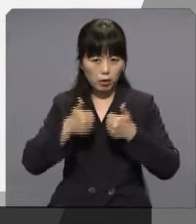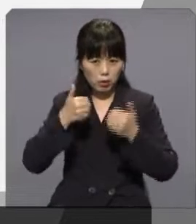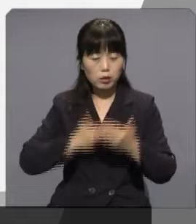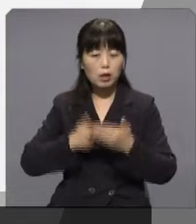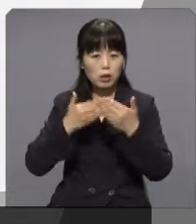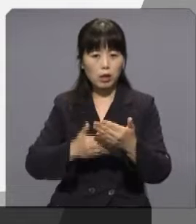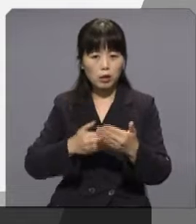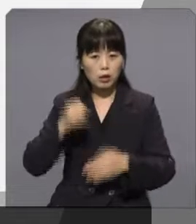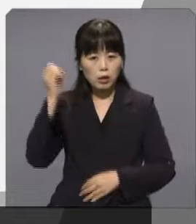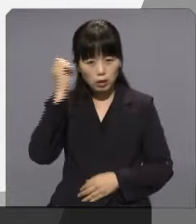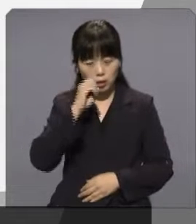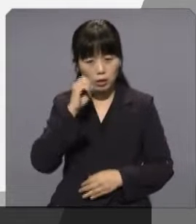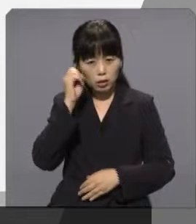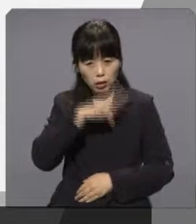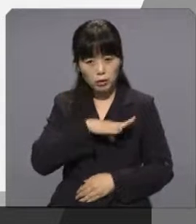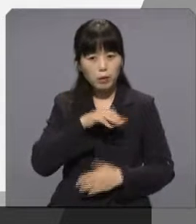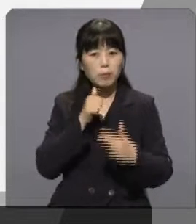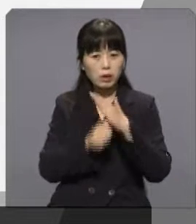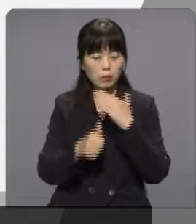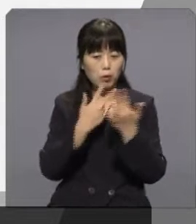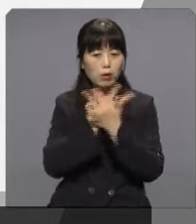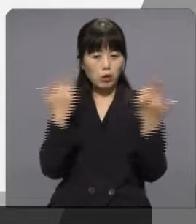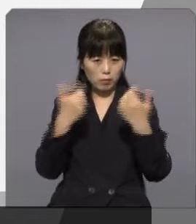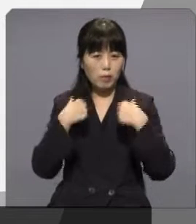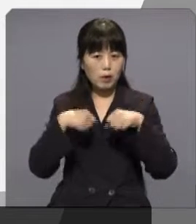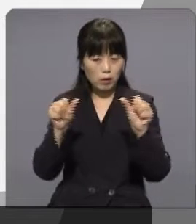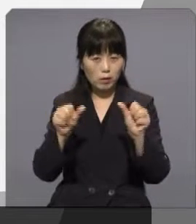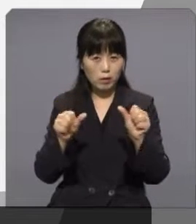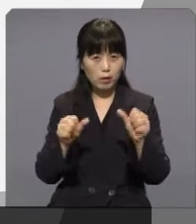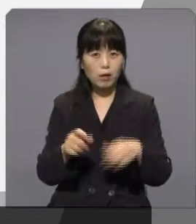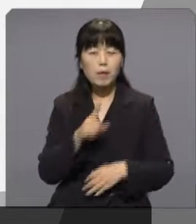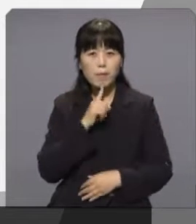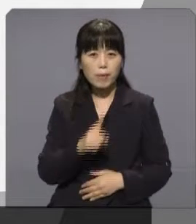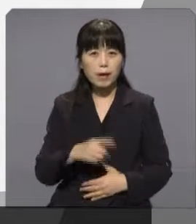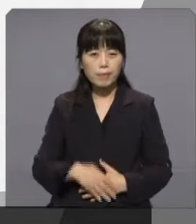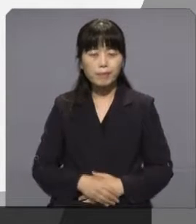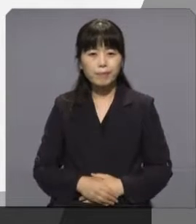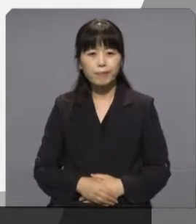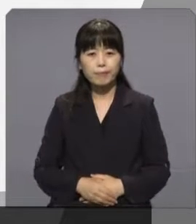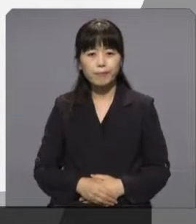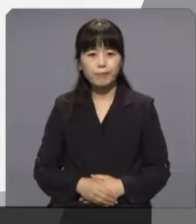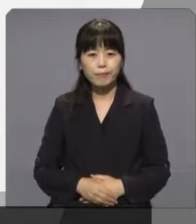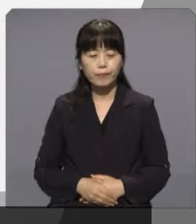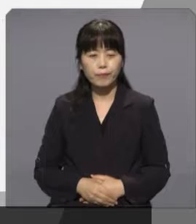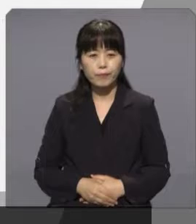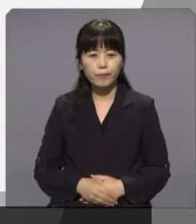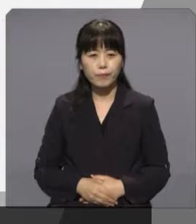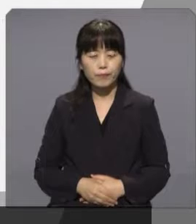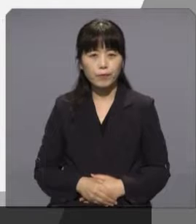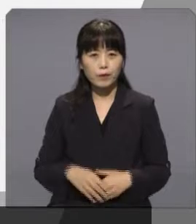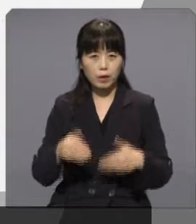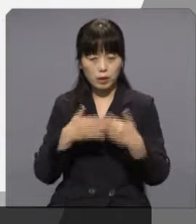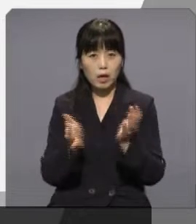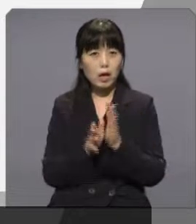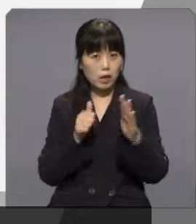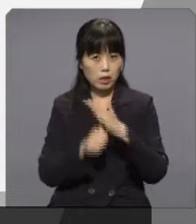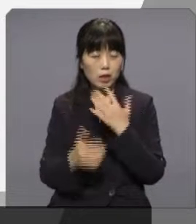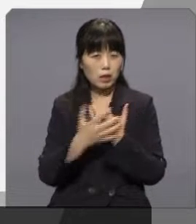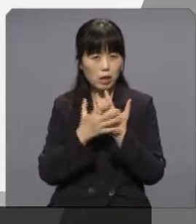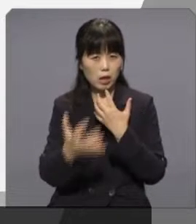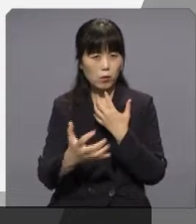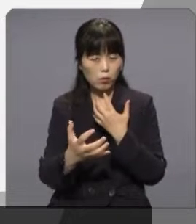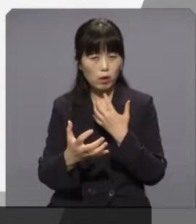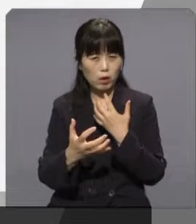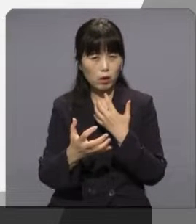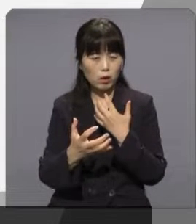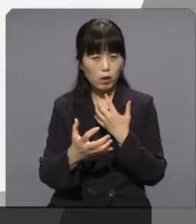단계에서 이미 어대명이 깨졌다. 어차피 대표는 이재명. 너무 이제 김빠진 전당대회가 될까봐 이런 얘기를